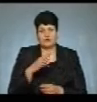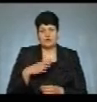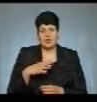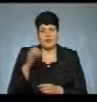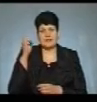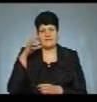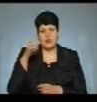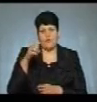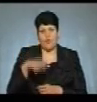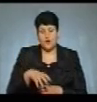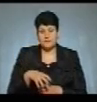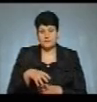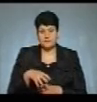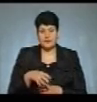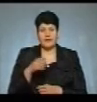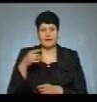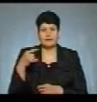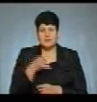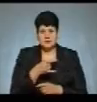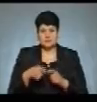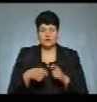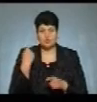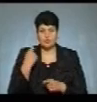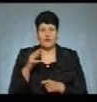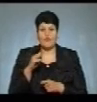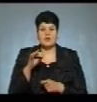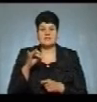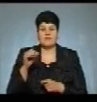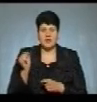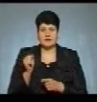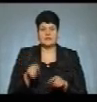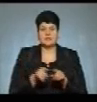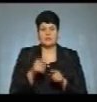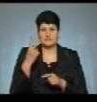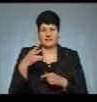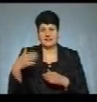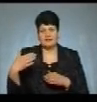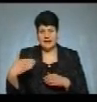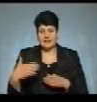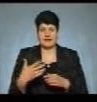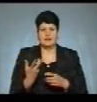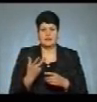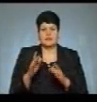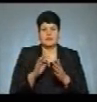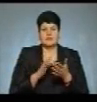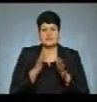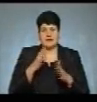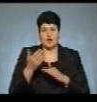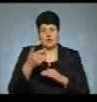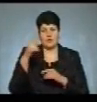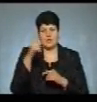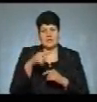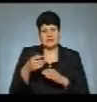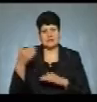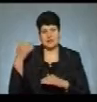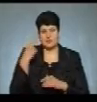світлофор. Таксі пошкодило заднє і переднє крило «Фольксвагена Поло», також дві дверки і дзеркало заднього виду, розповіла водій машини Людмила,